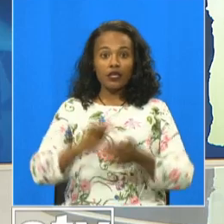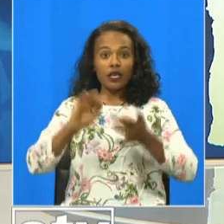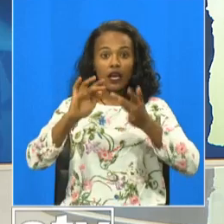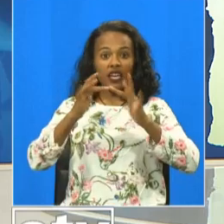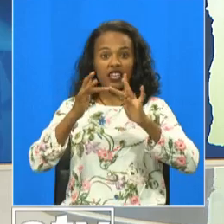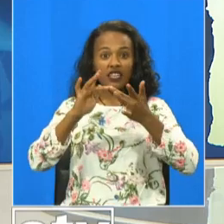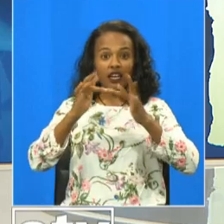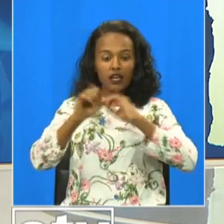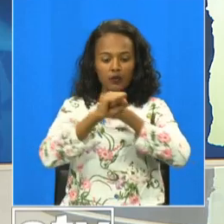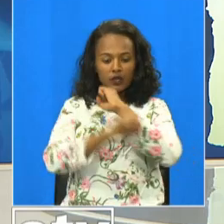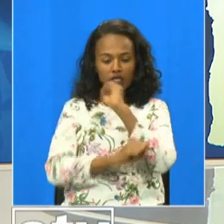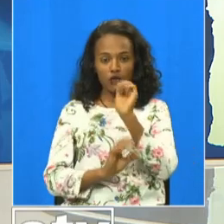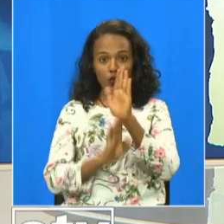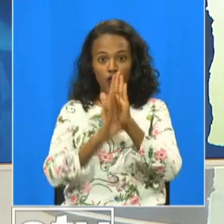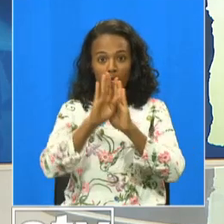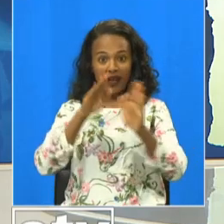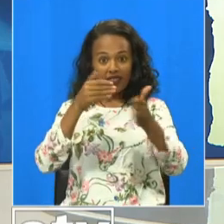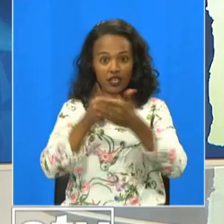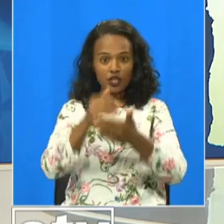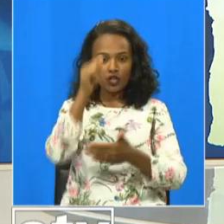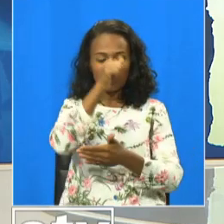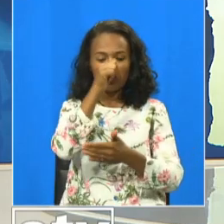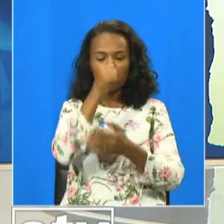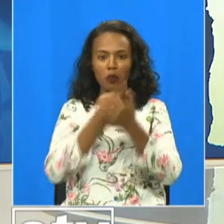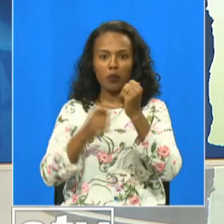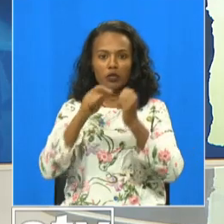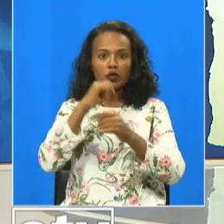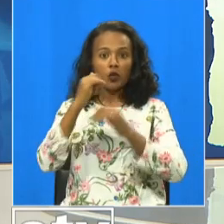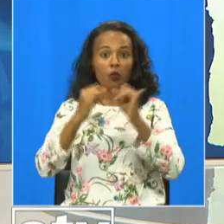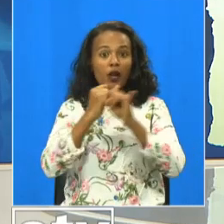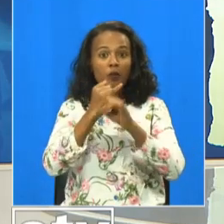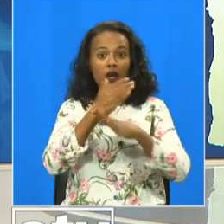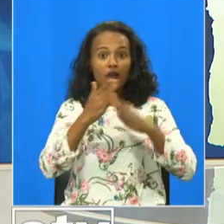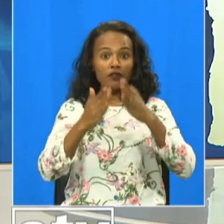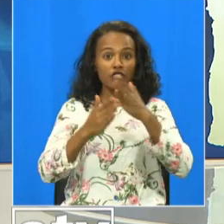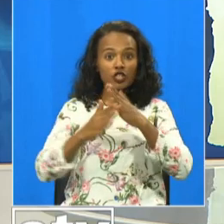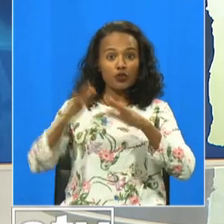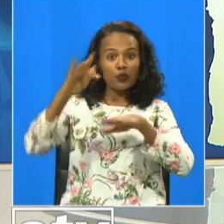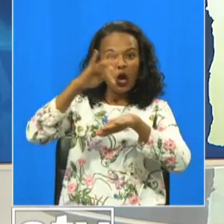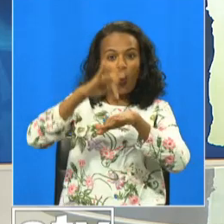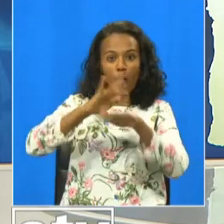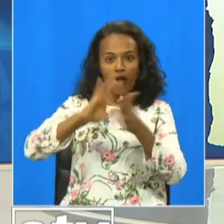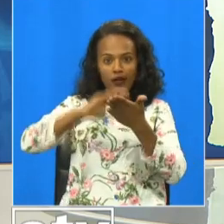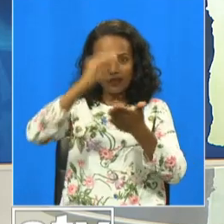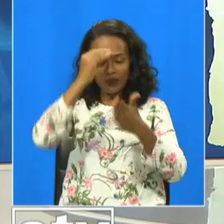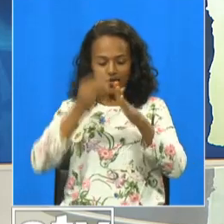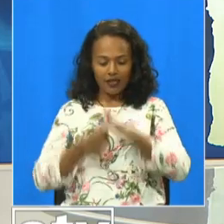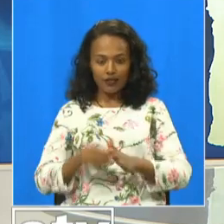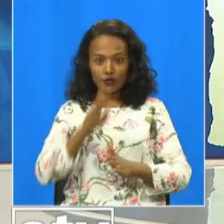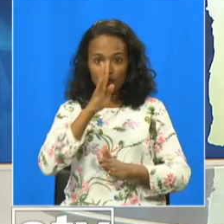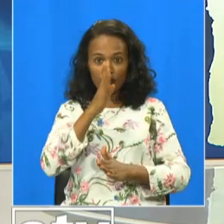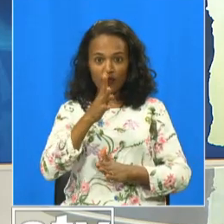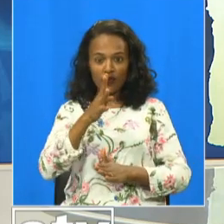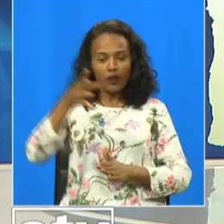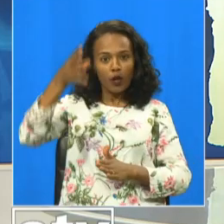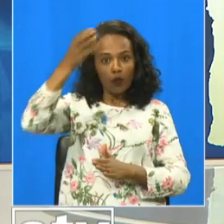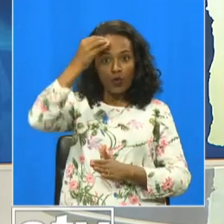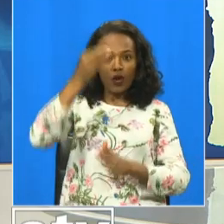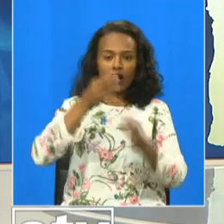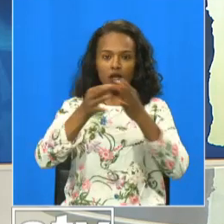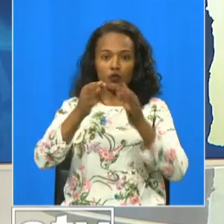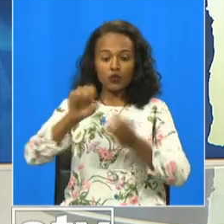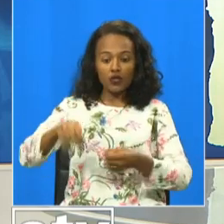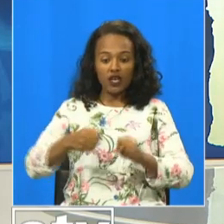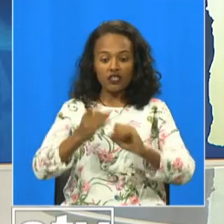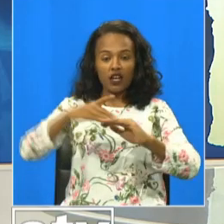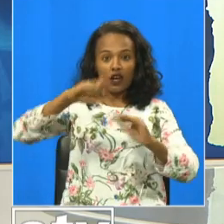የኢንተርኔት መሰረታዊ ልማት ተደራሽነት ችግር በኢትዮጵያ ብቻ ሳይሆን በዓለም አቀፍ ደረጃም የኦንላይን ትምህርት ላይ ተጽዕኖ እየፈጠረ መሆኑን ምሁራን ገለጹ።